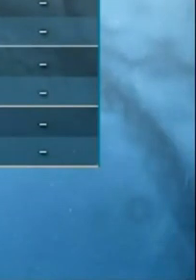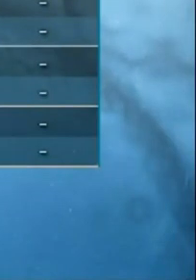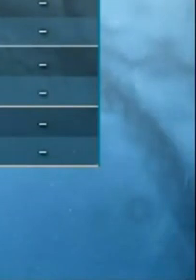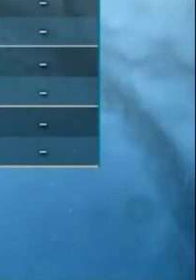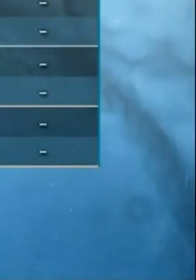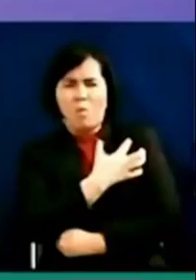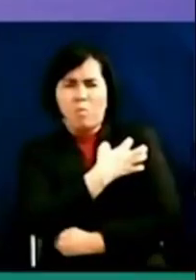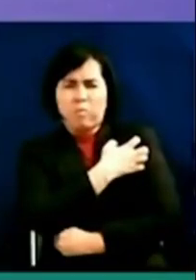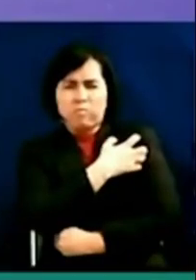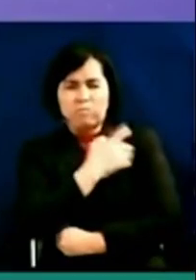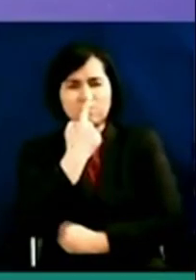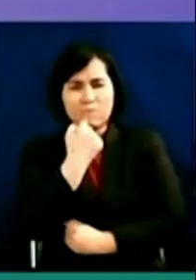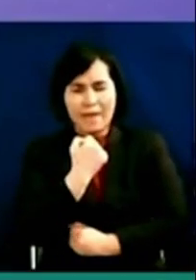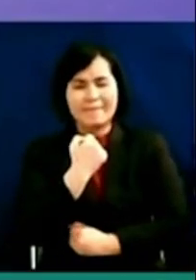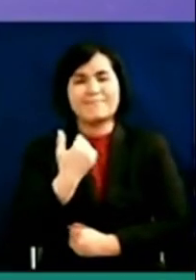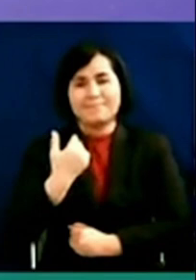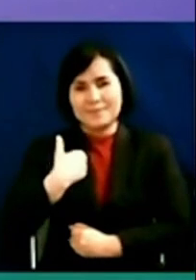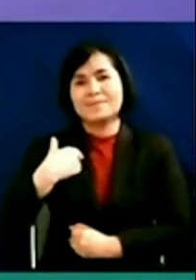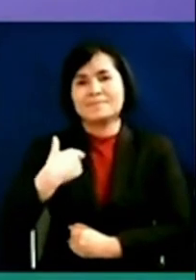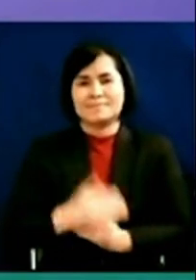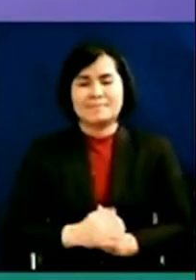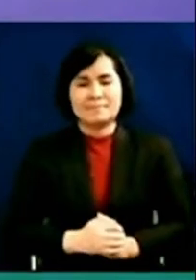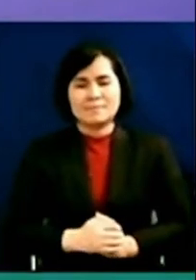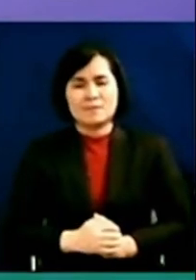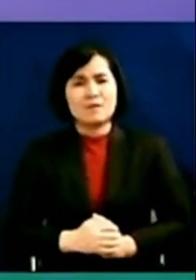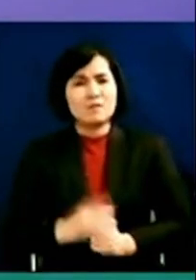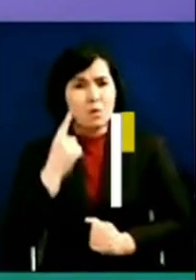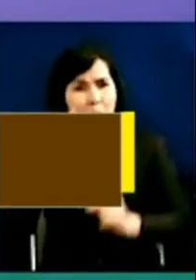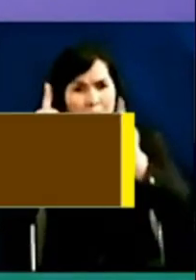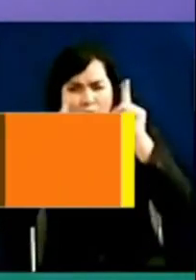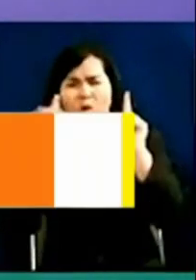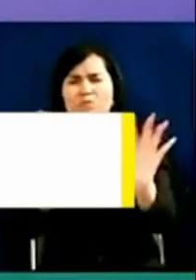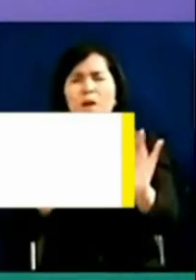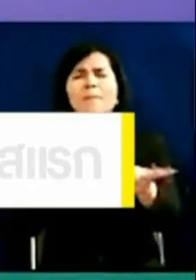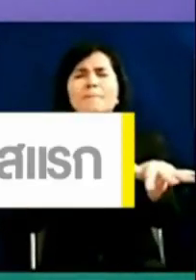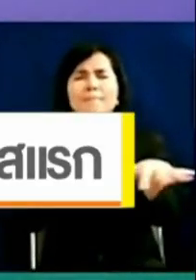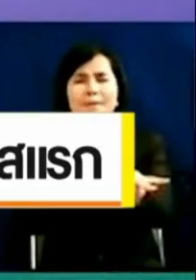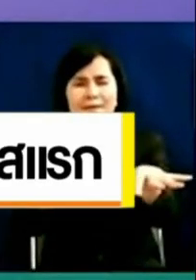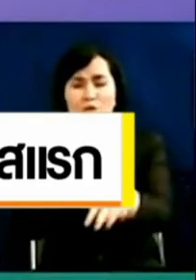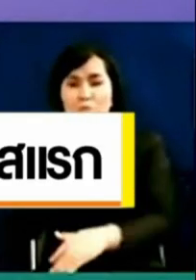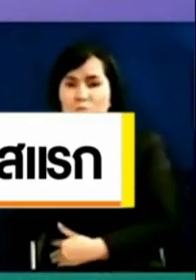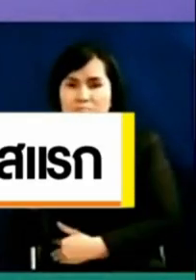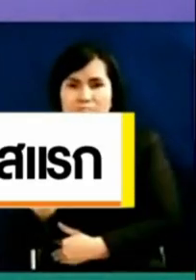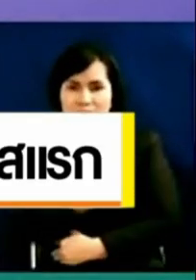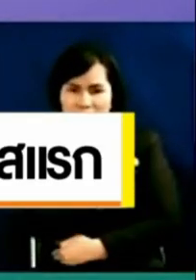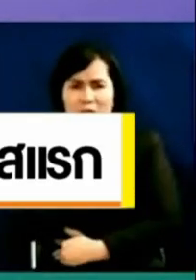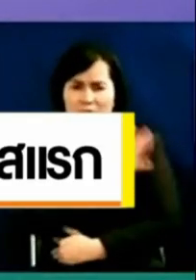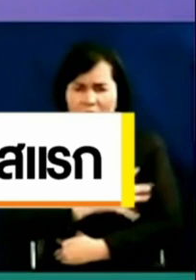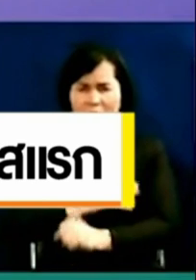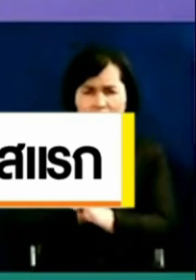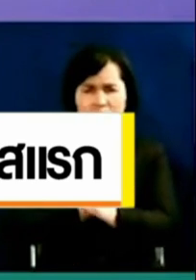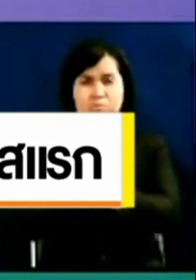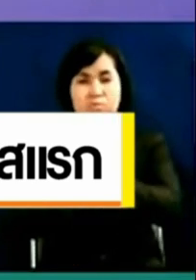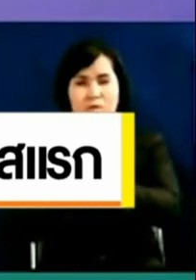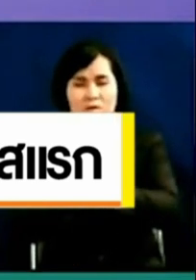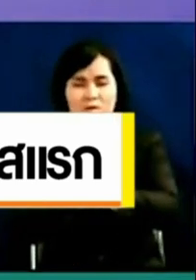ในฐานะประธานคณะอนุกรรมการอำนวยการการบริหารจัดการการให้วัคซีนคอวี 19บอกว่าตอนนี้เรามีวัคซีน